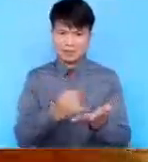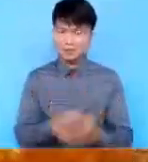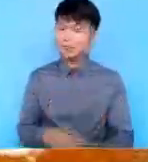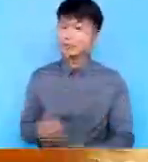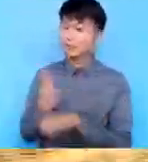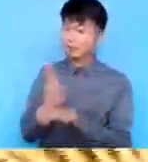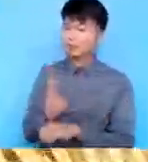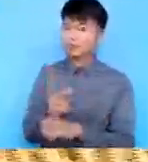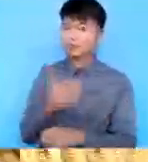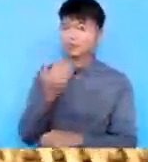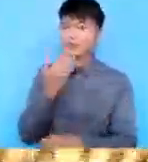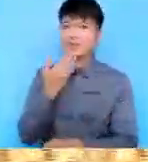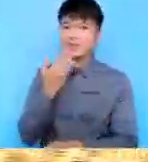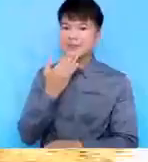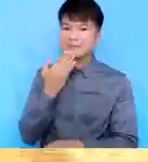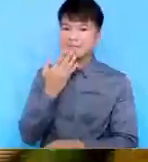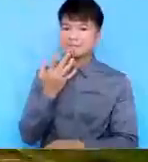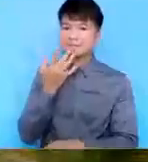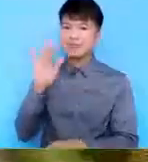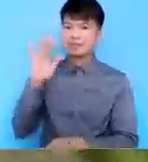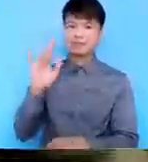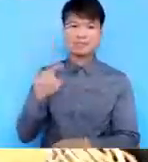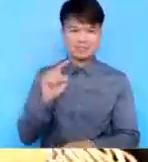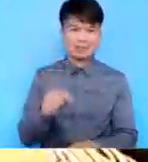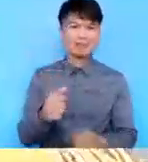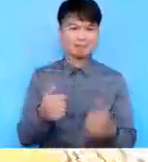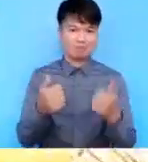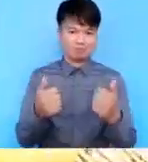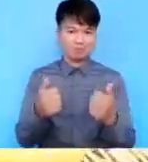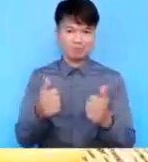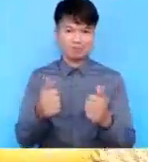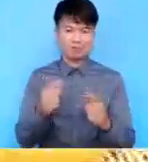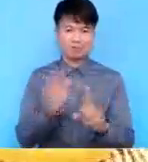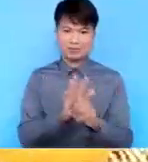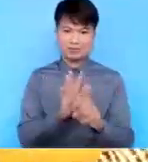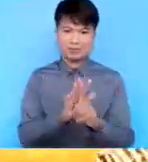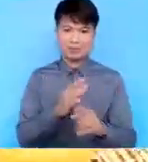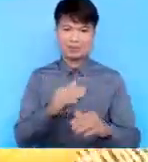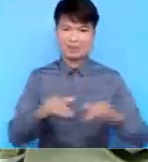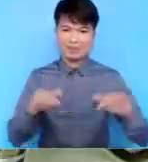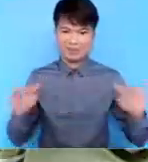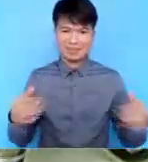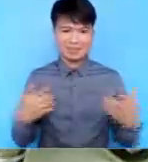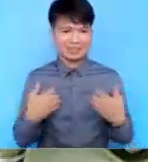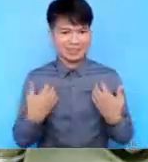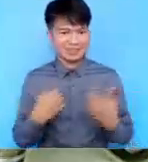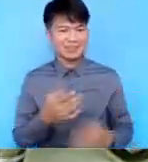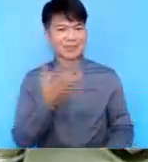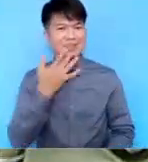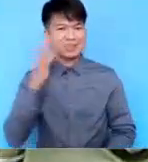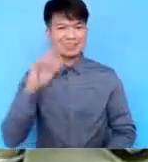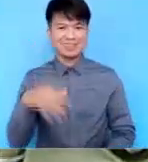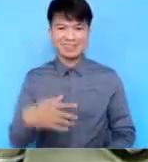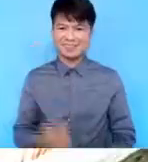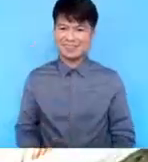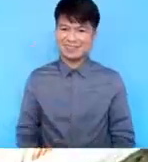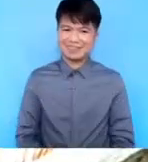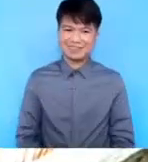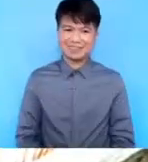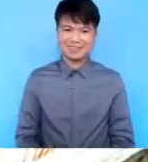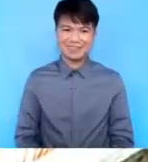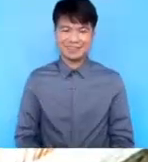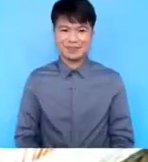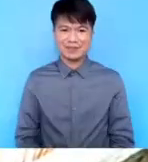magugustuhan siya ng mga bata. Masarap po. Masarap talaga. Tama sabi. Patok rin sa Agri-Fair